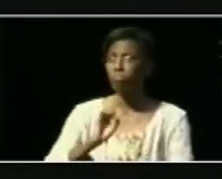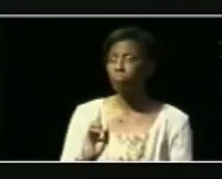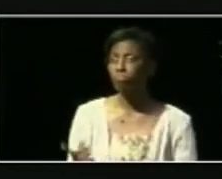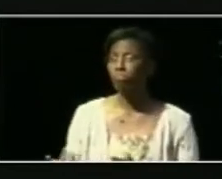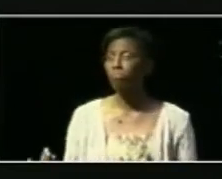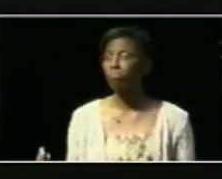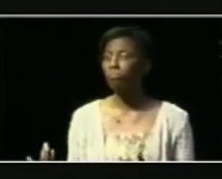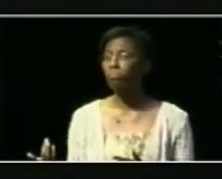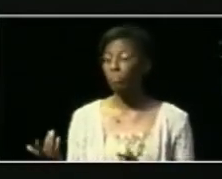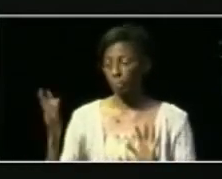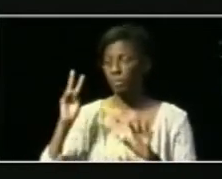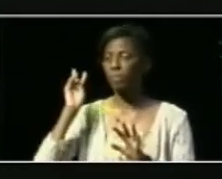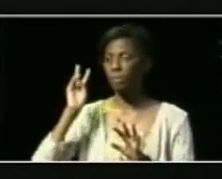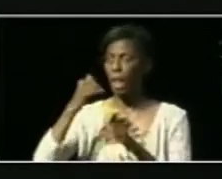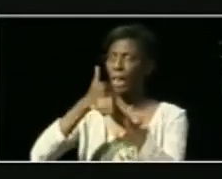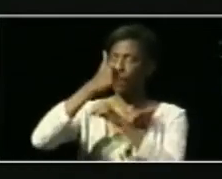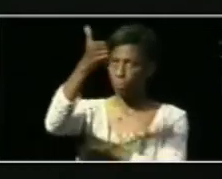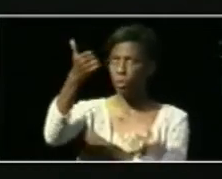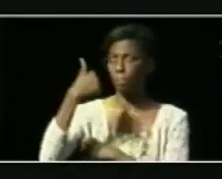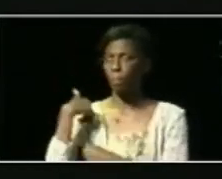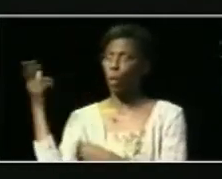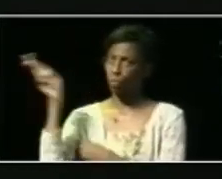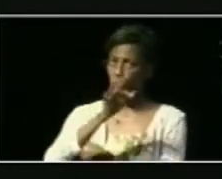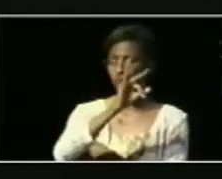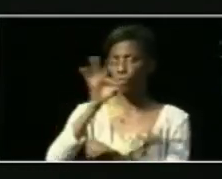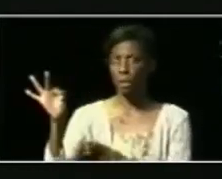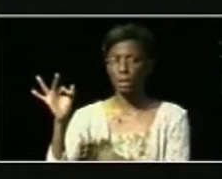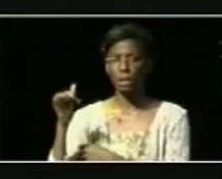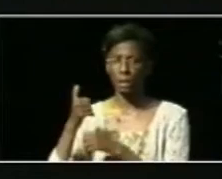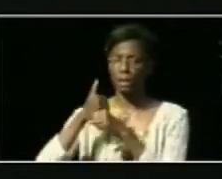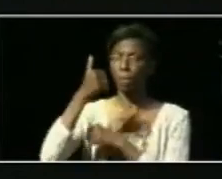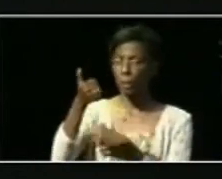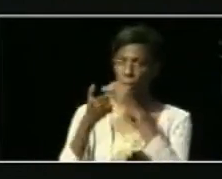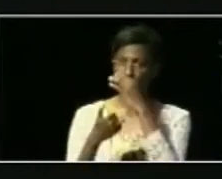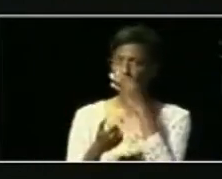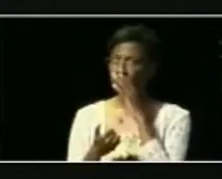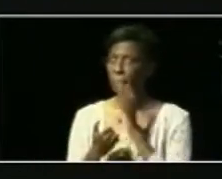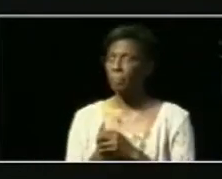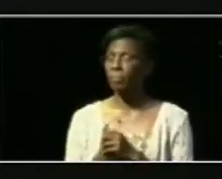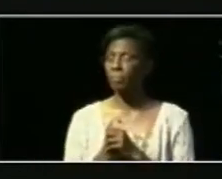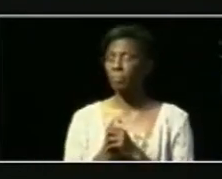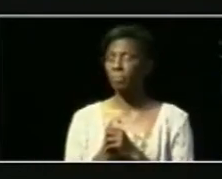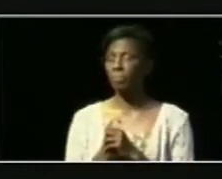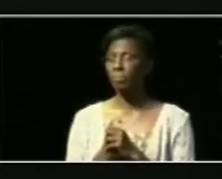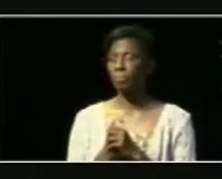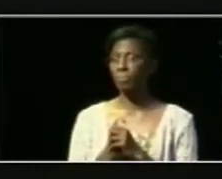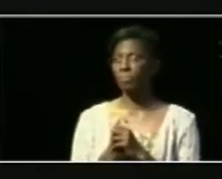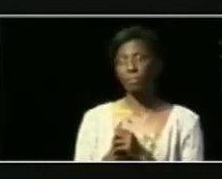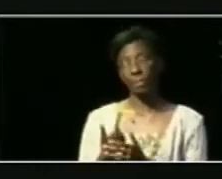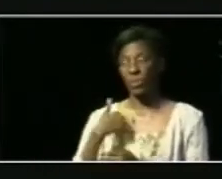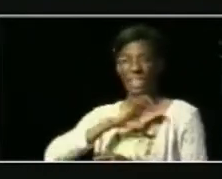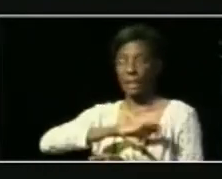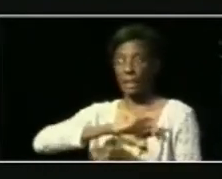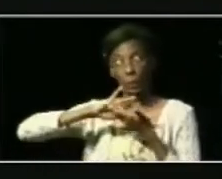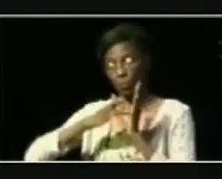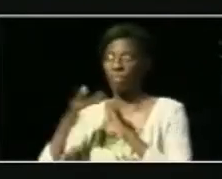France next year. L'année prochaine, je vais revenir en France. And I am really going to try and bring my wife with me. You would love her. Je vais tout faire pour